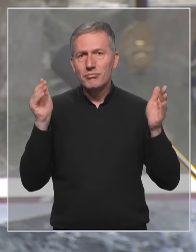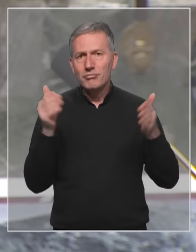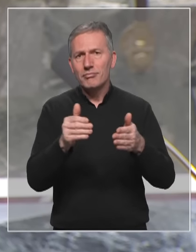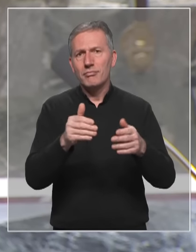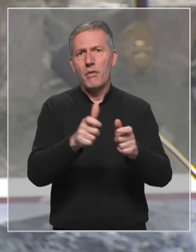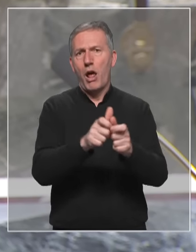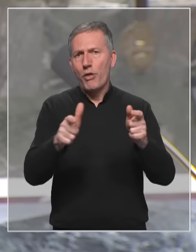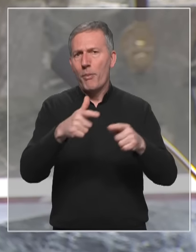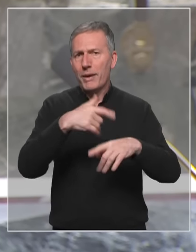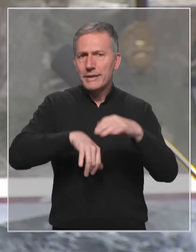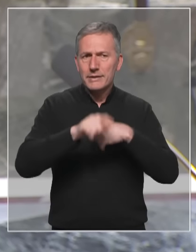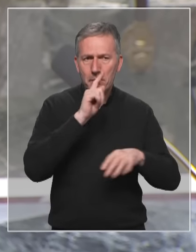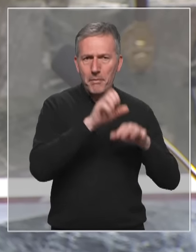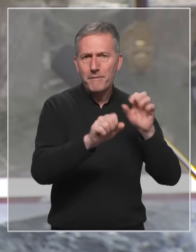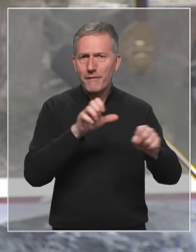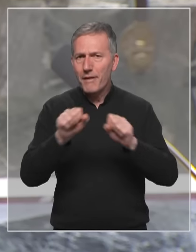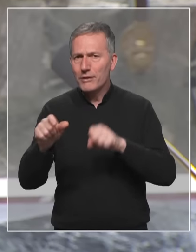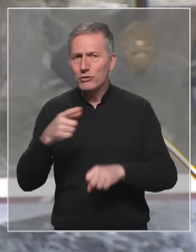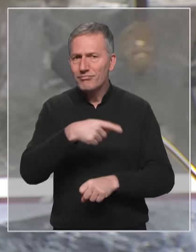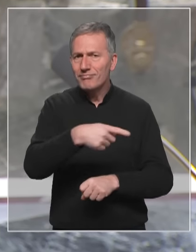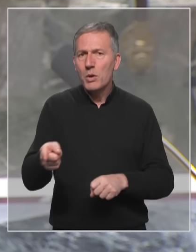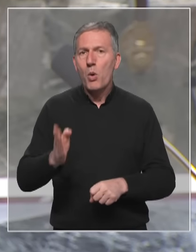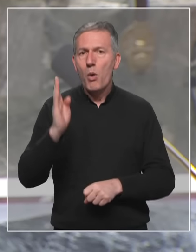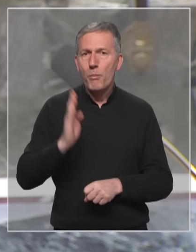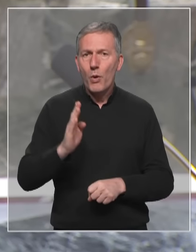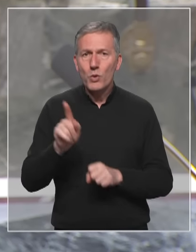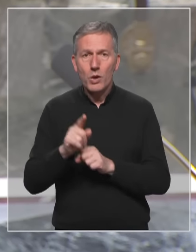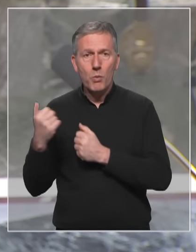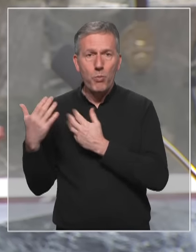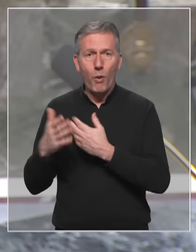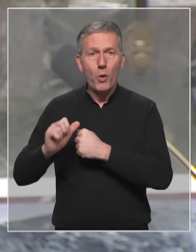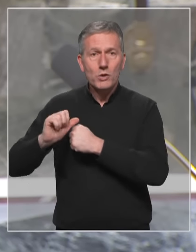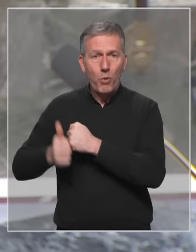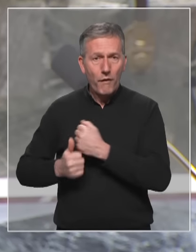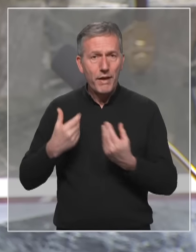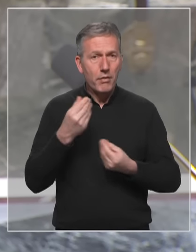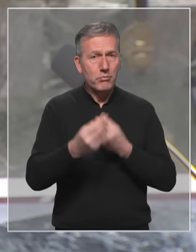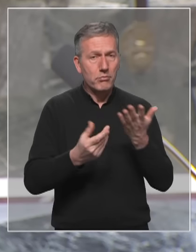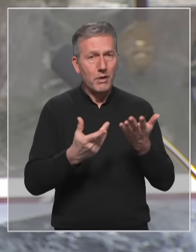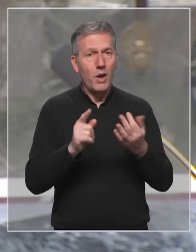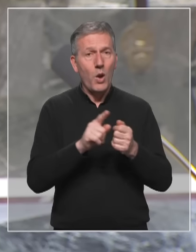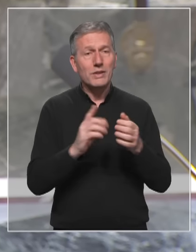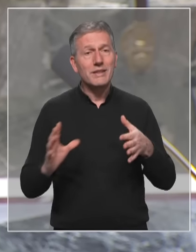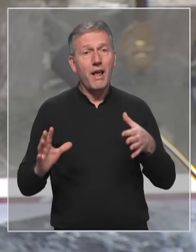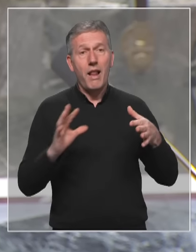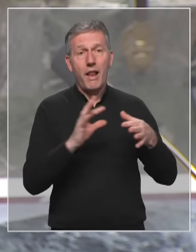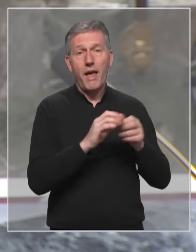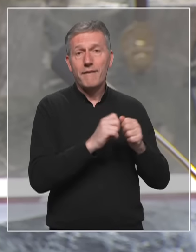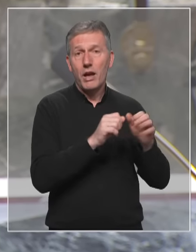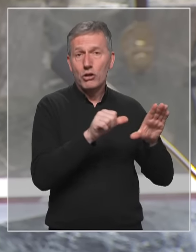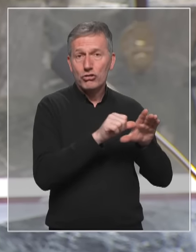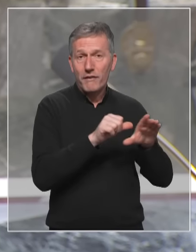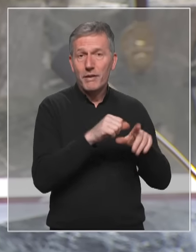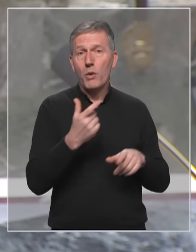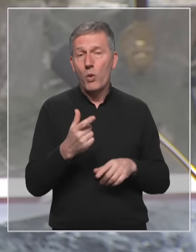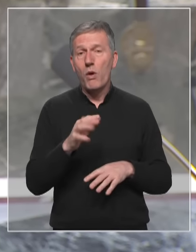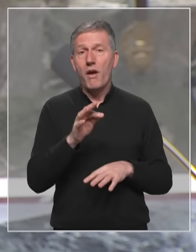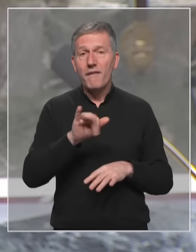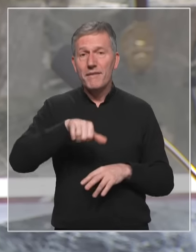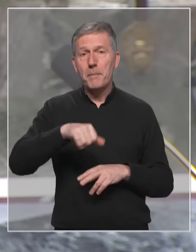entreprises, identifier leurs besoins, leur proposer des profils, se mettre en lien avec la GFIP ou le FIP